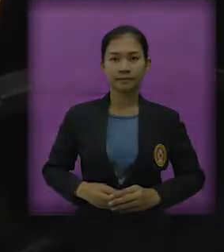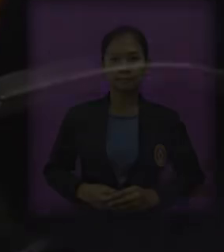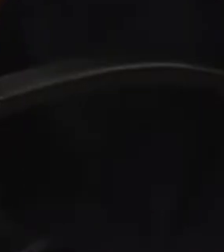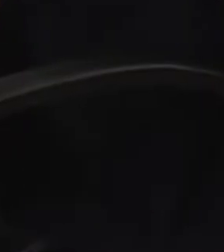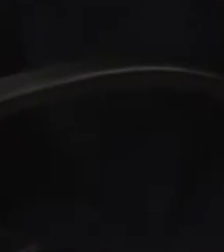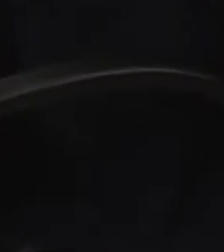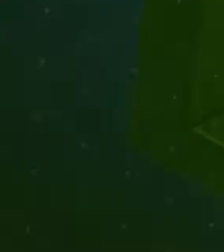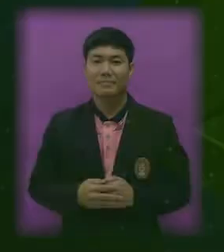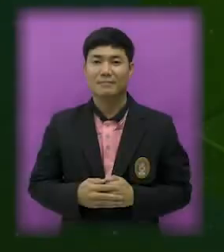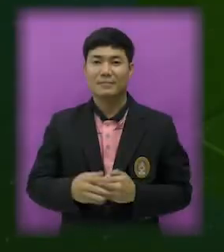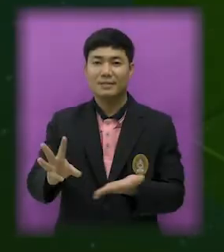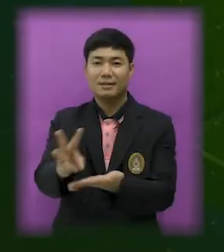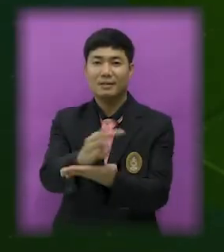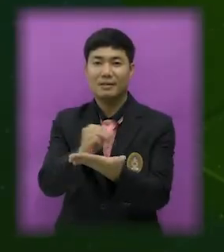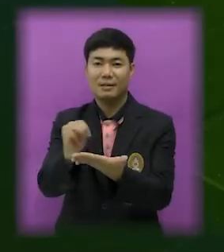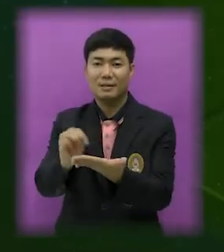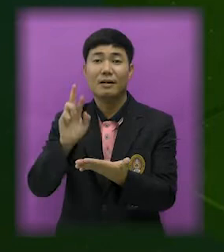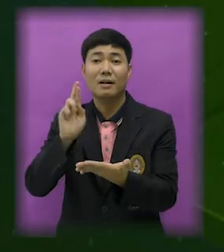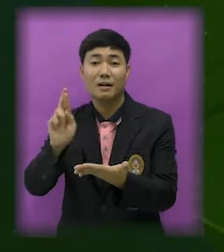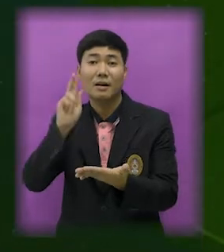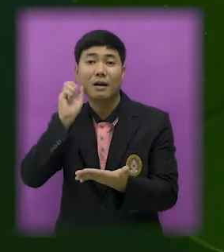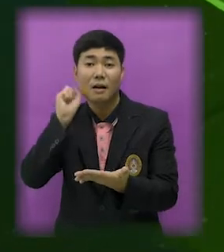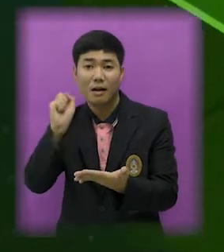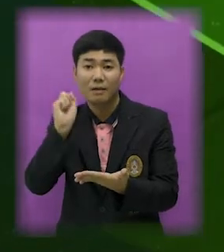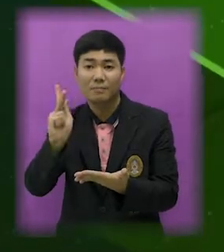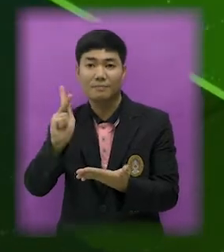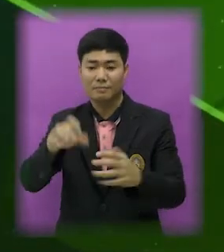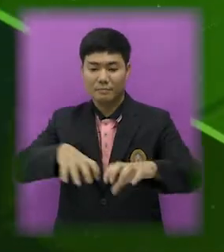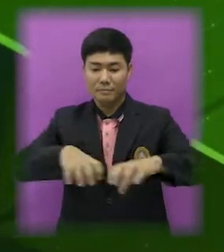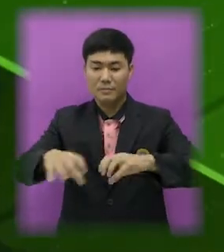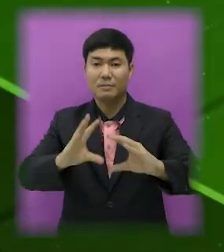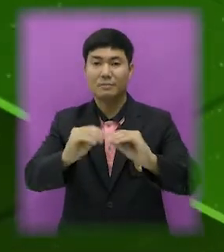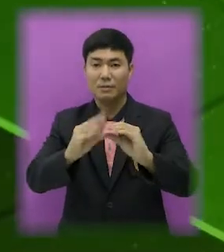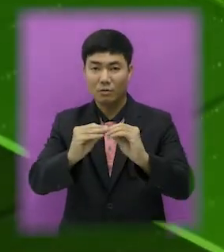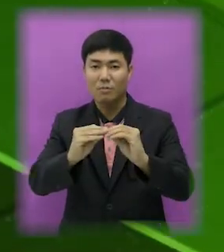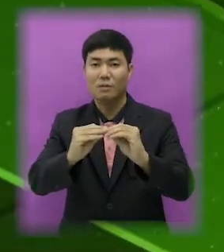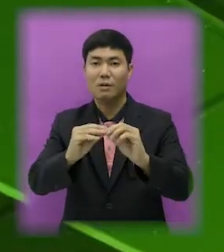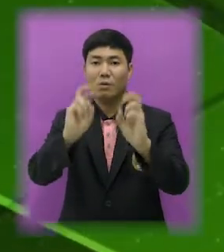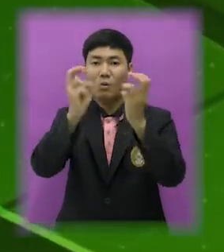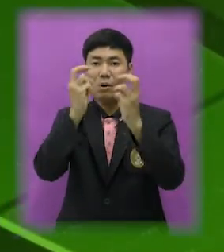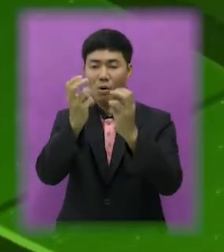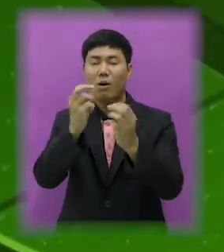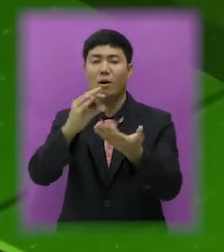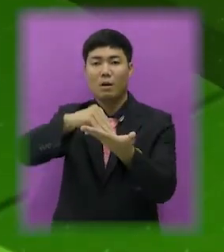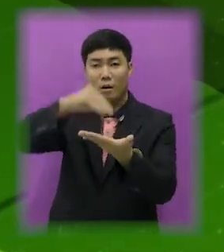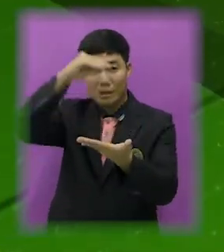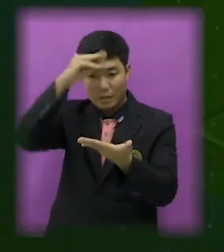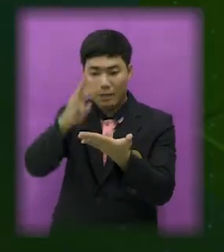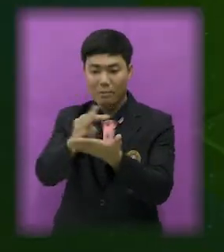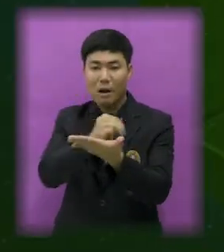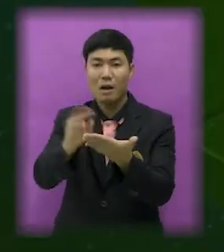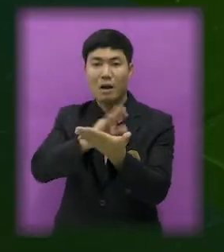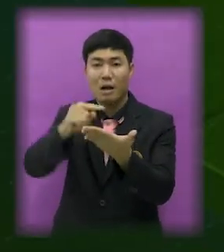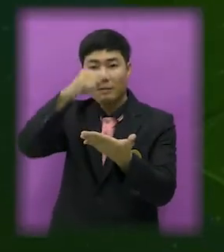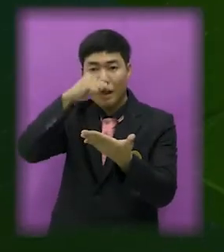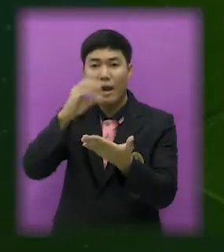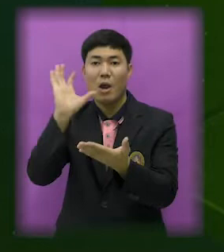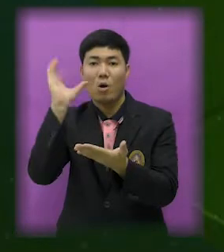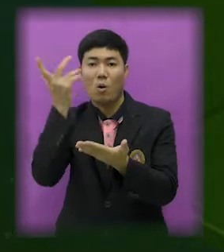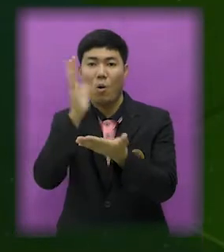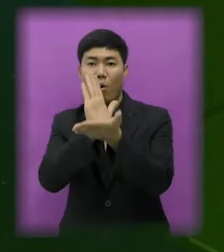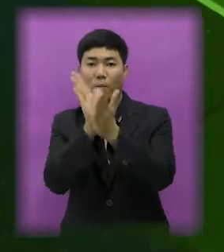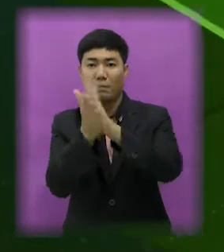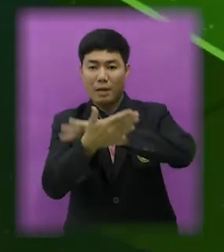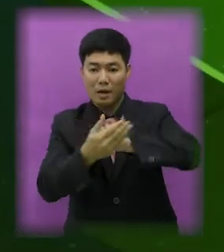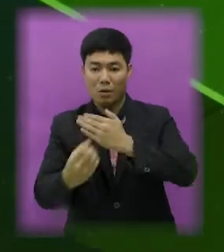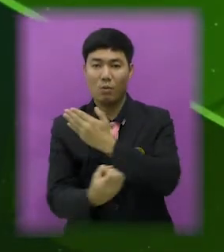นี้มหาวิทยาลัยราชภัฏสกลนครจัดประชุมเสวนาทิศทางอุดมศึกษาไทยในโลกแห่งการเปลี่ยนแ